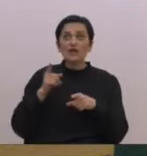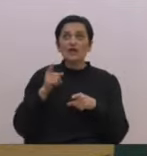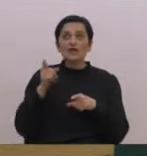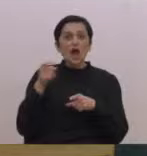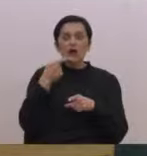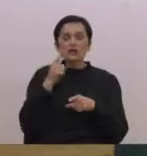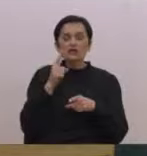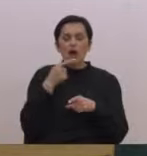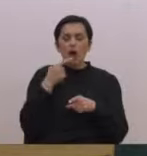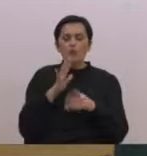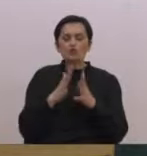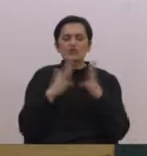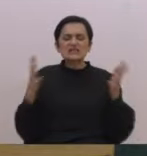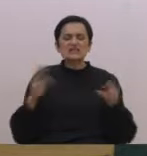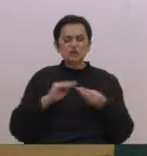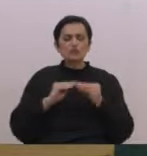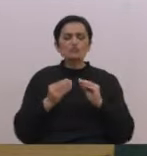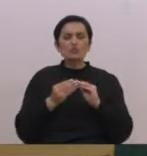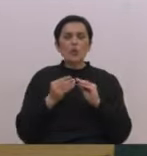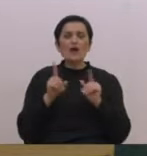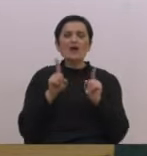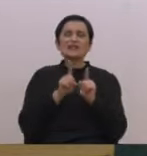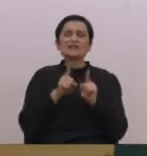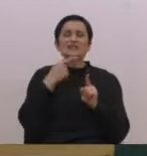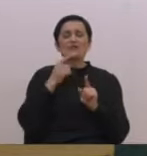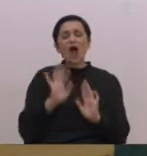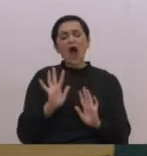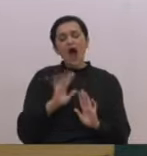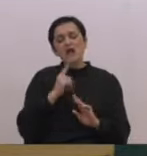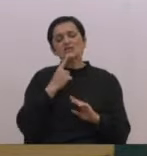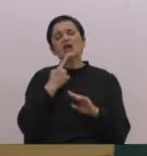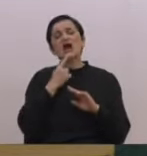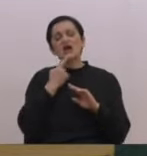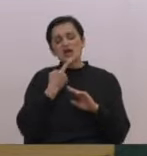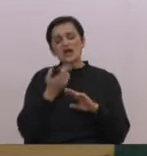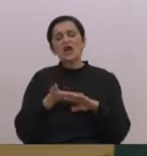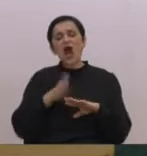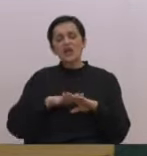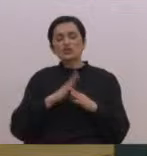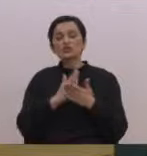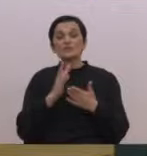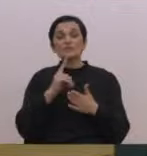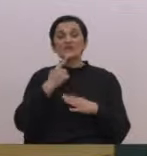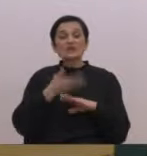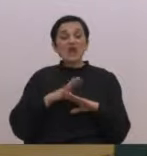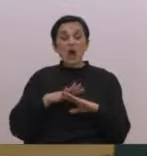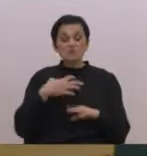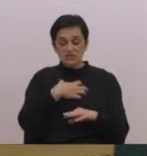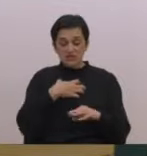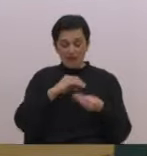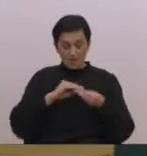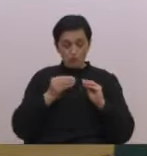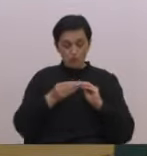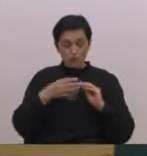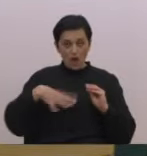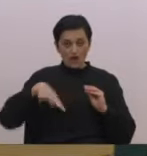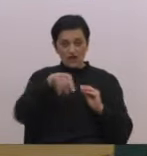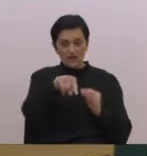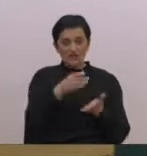problema ise svata shoris ki ar unda tkvat ro ara gaqireba ki aris kia es ari mtavari problema am kveqanashi